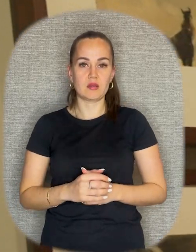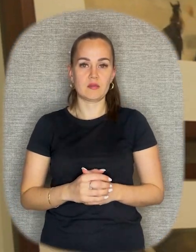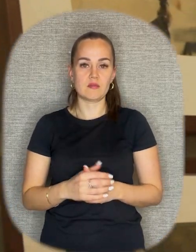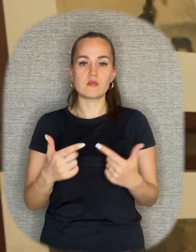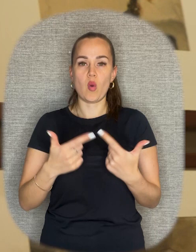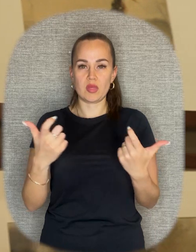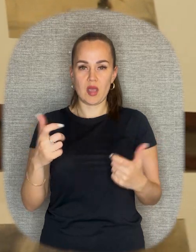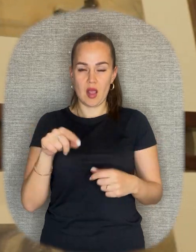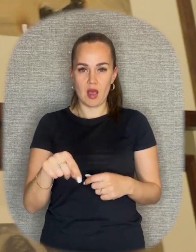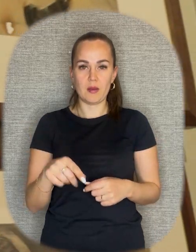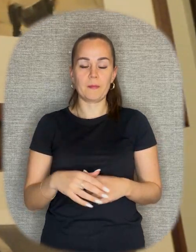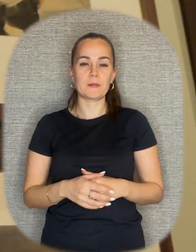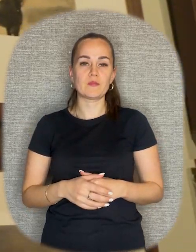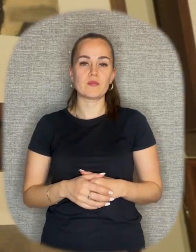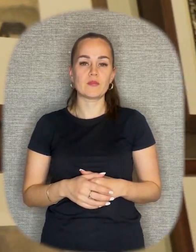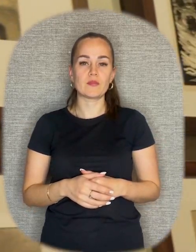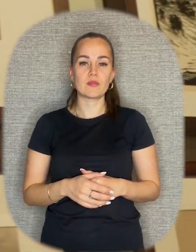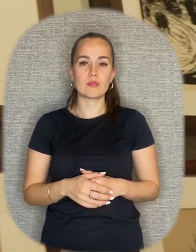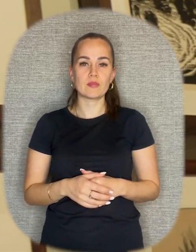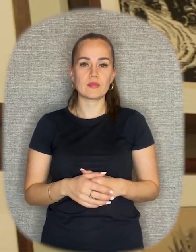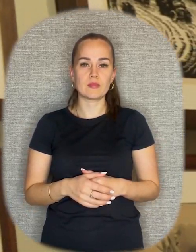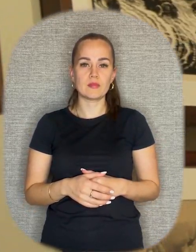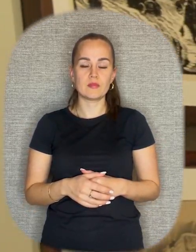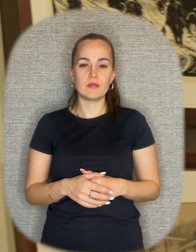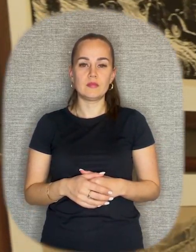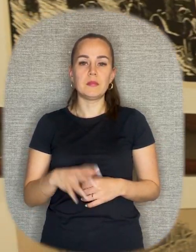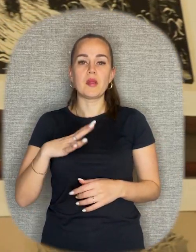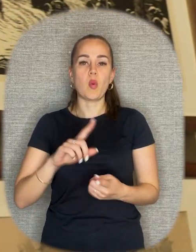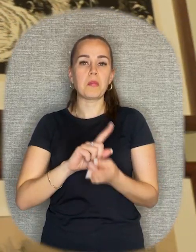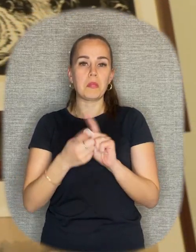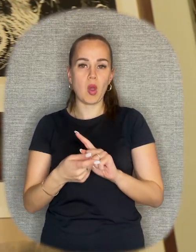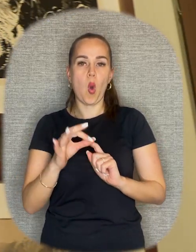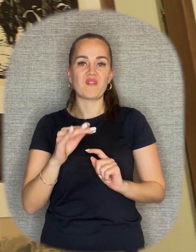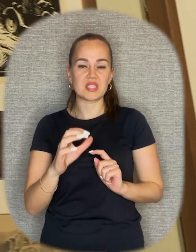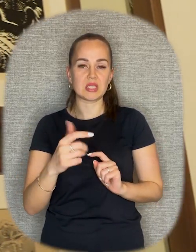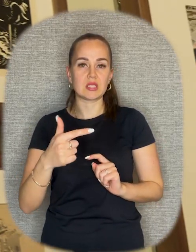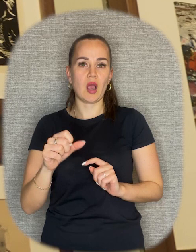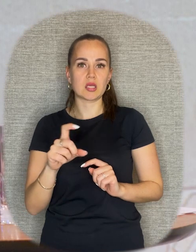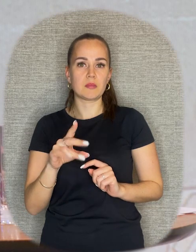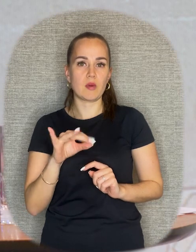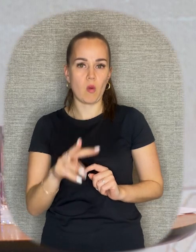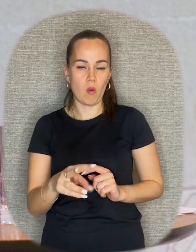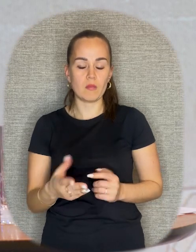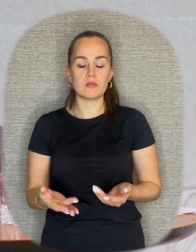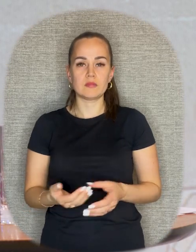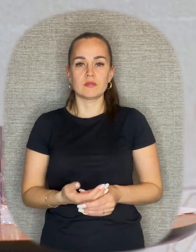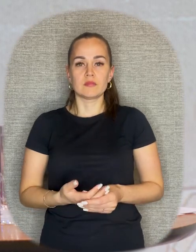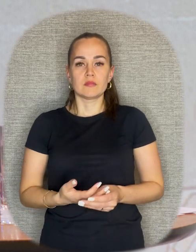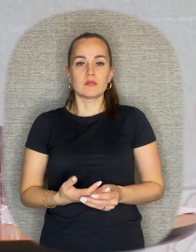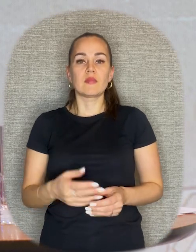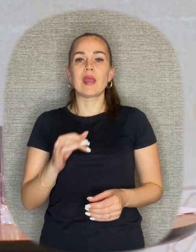Дворца Пионеров вот в недавнем совсем недавно построено новое здание отеля Да которое потом было